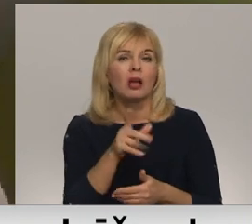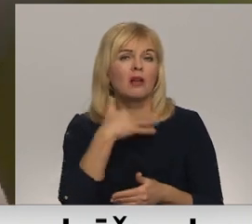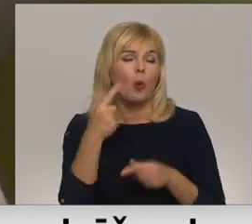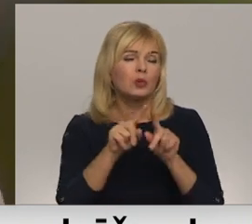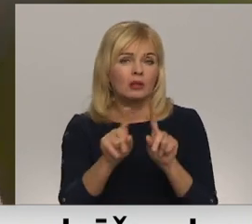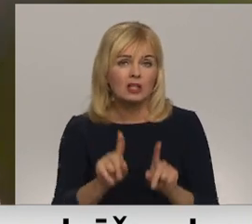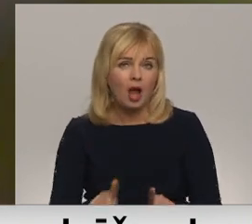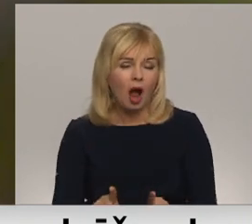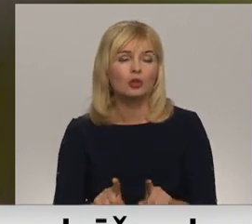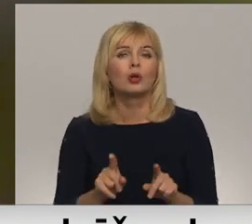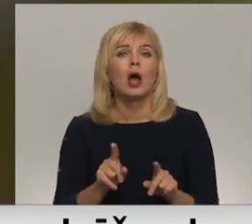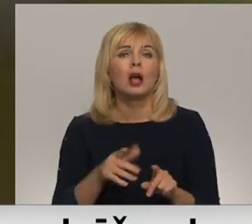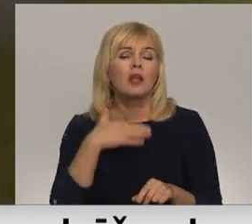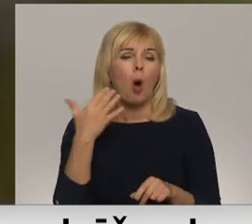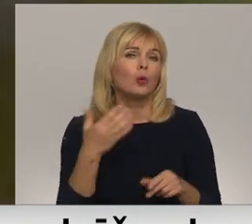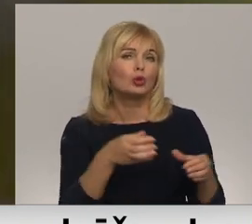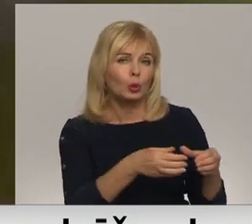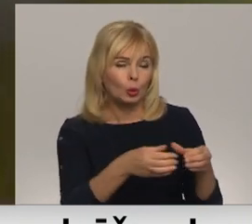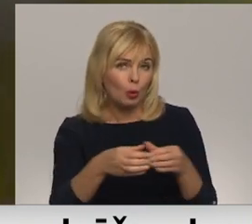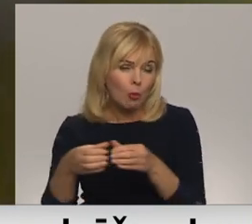kuras, teiksim, daudz grupas,